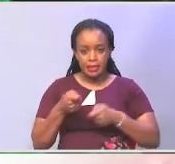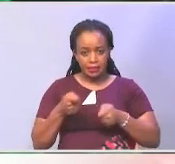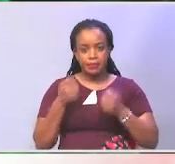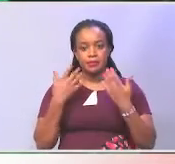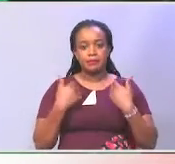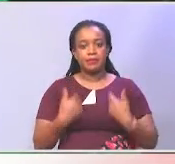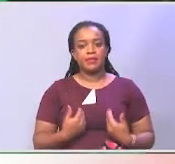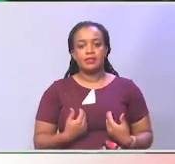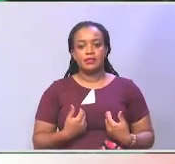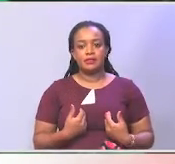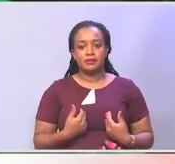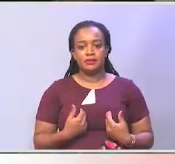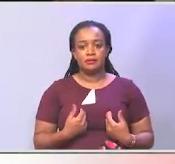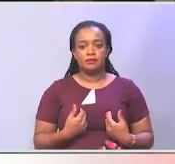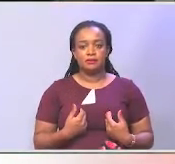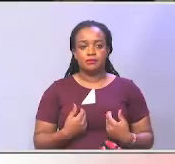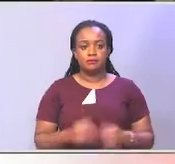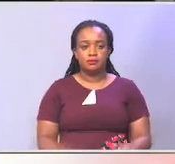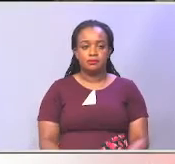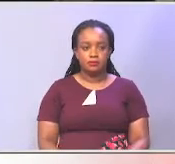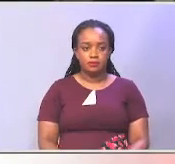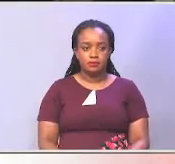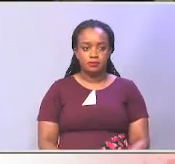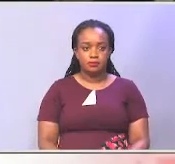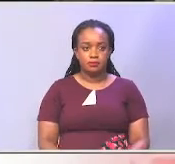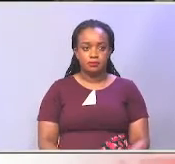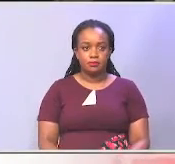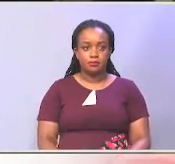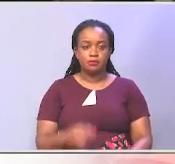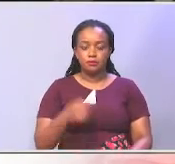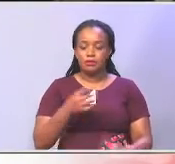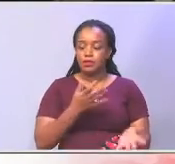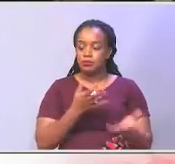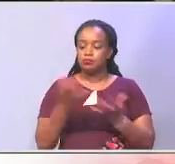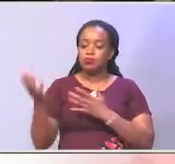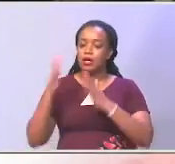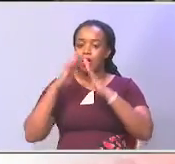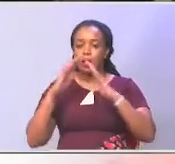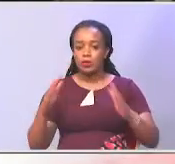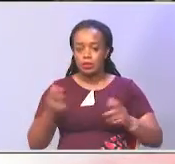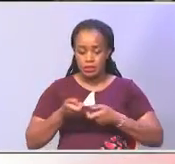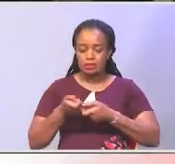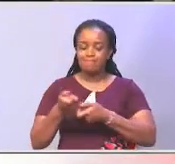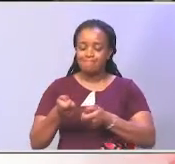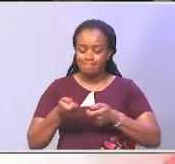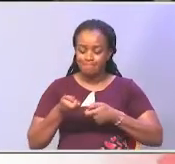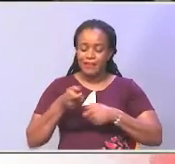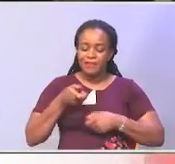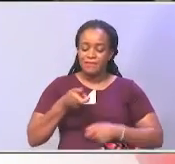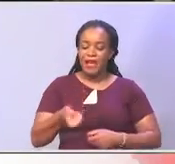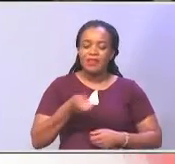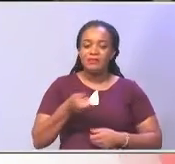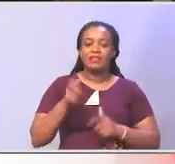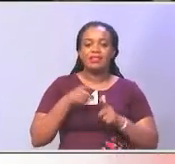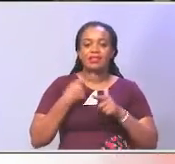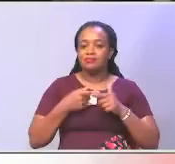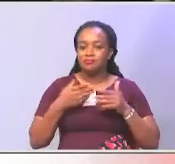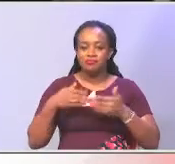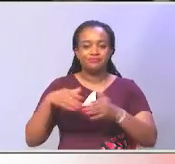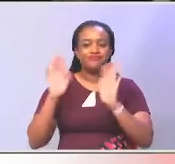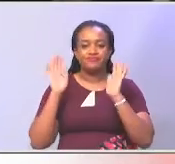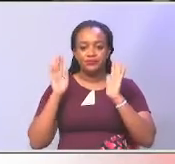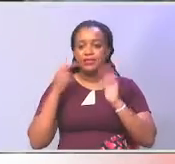kwa nyumba na akanitoa nguo. Nimpeleka kwa nyumba akanifanyia tabia alafu akanitoa alafu